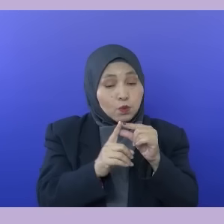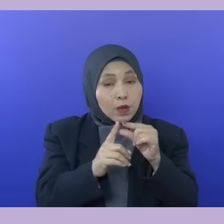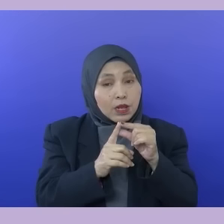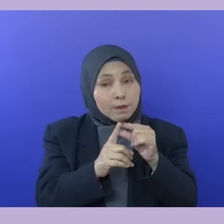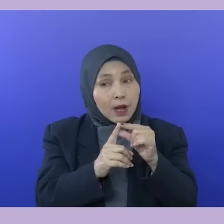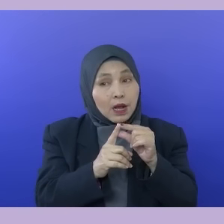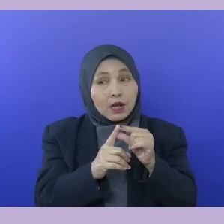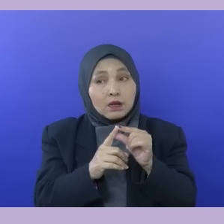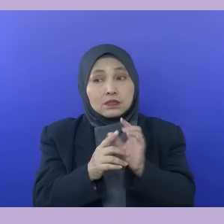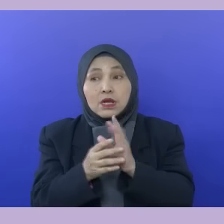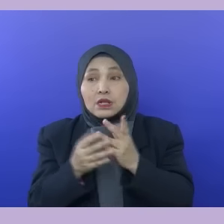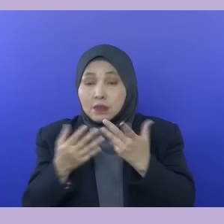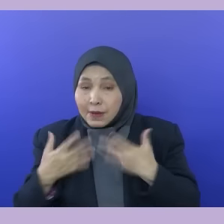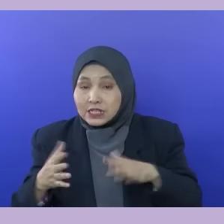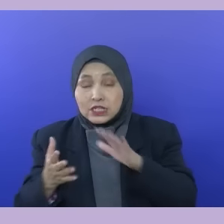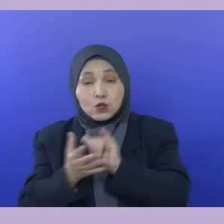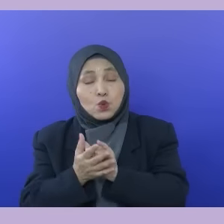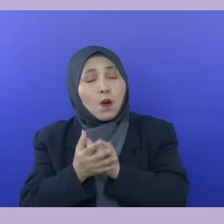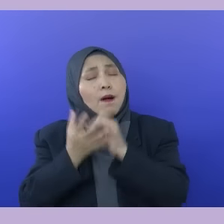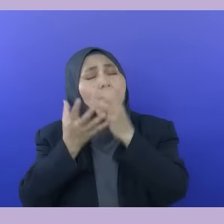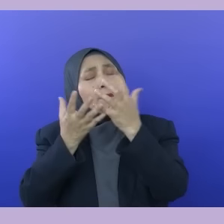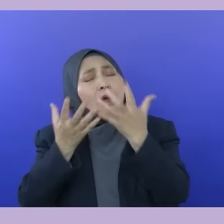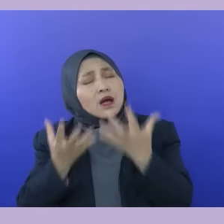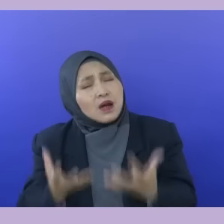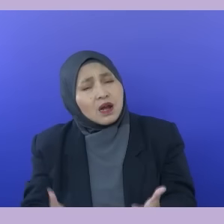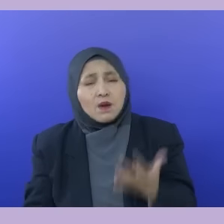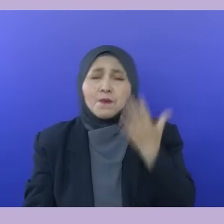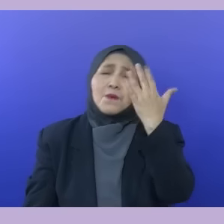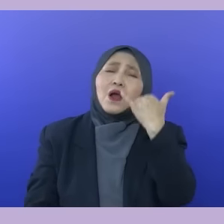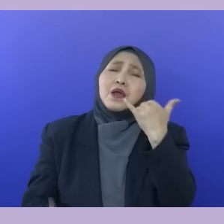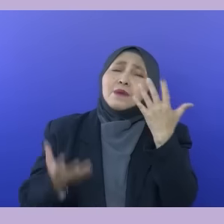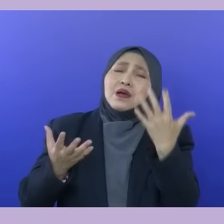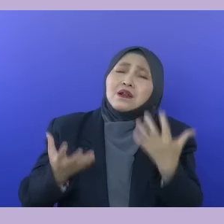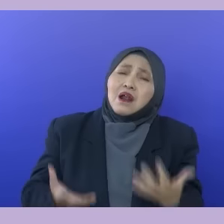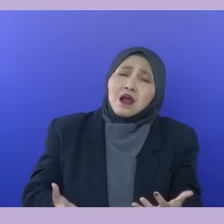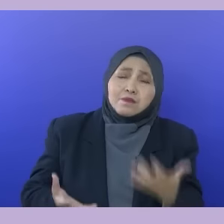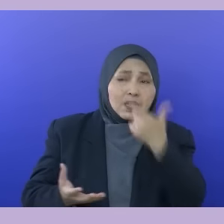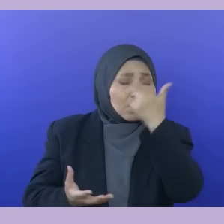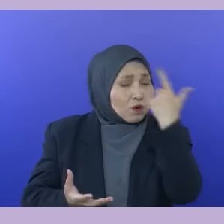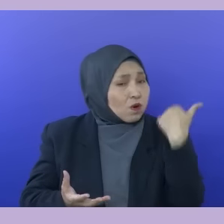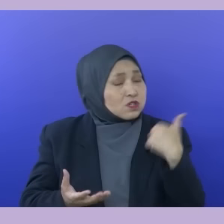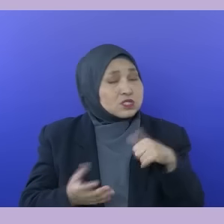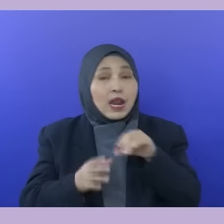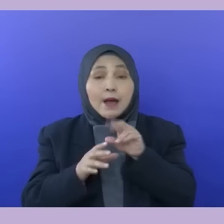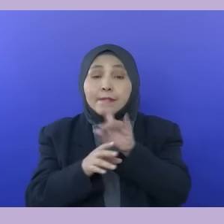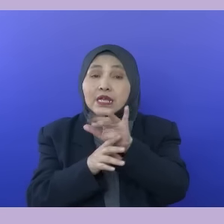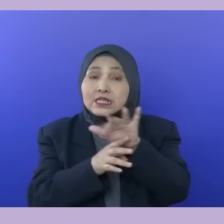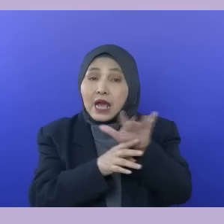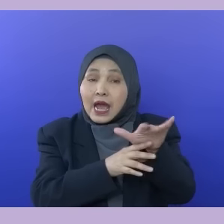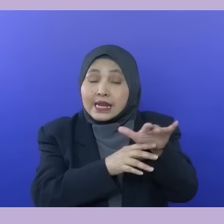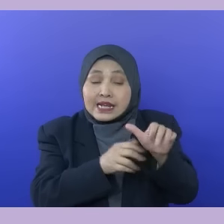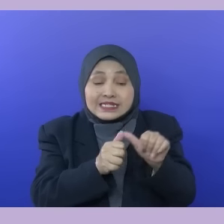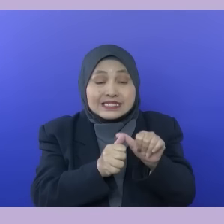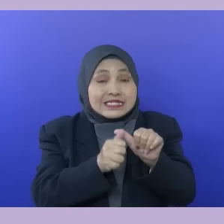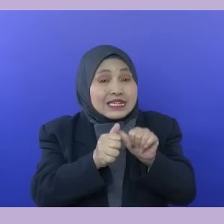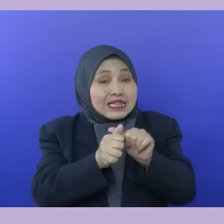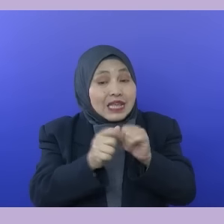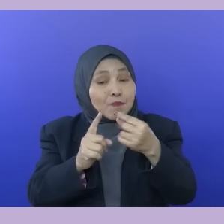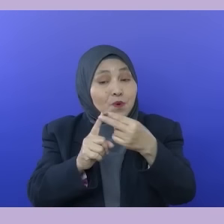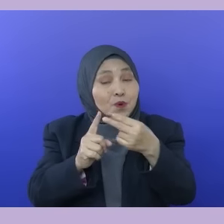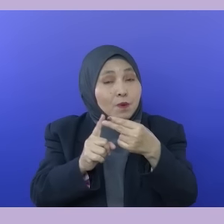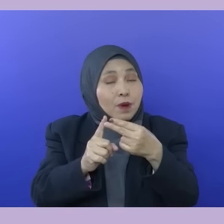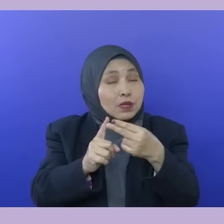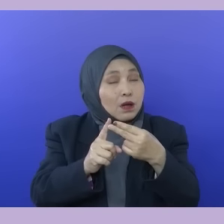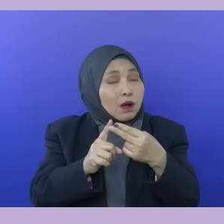kemudian mutsaqqal berat Kenapa pula berat sebab sebenarnya dalam ejaan setiap huruf tadi ada